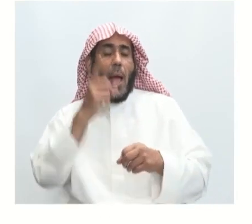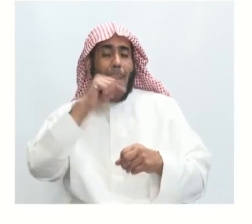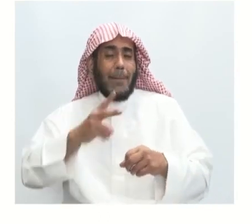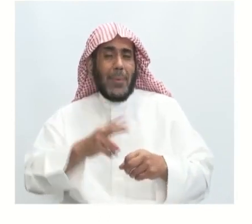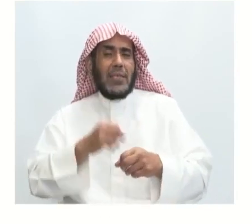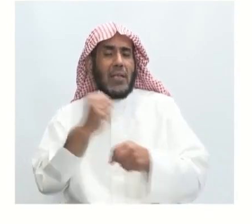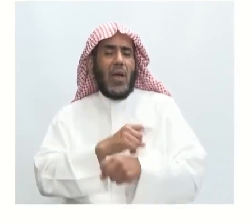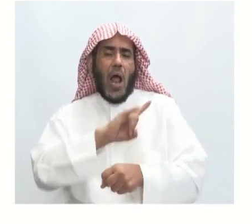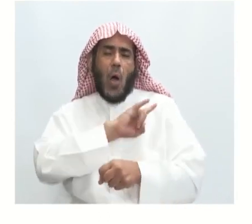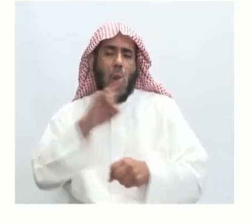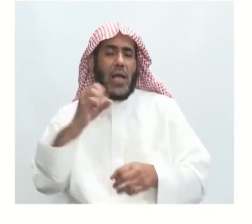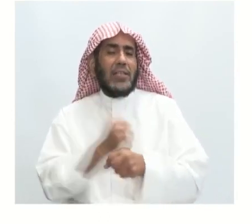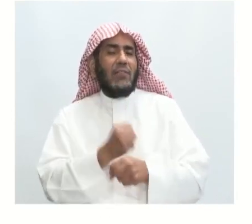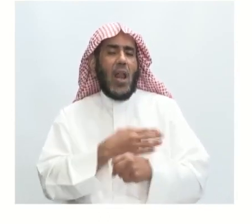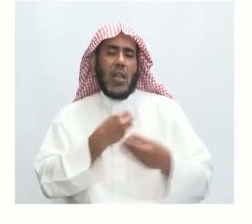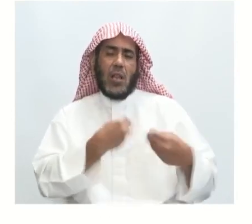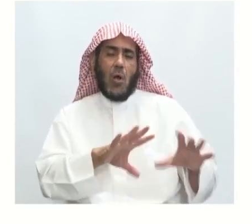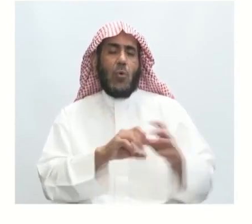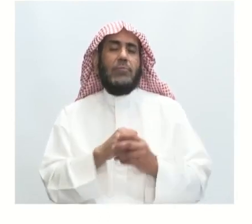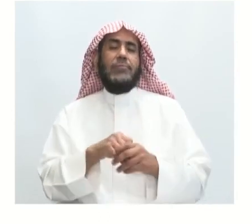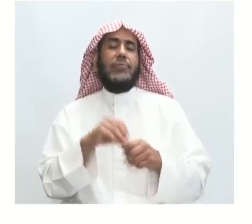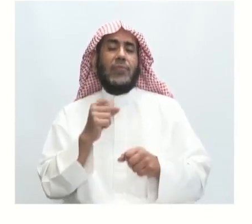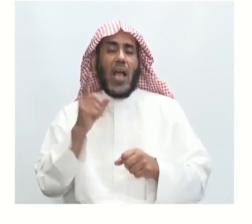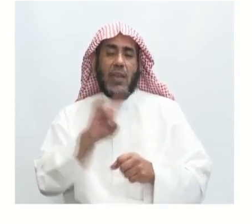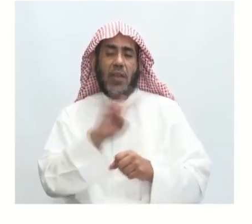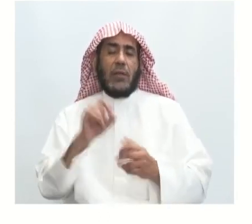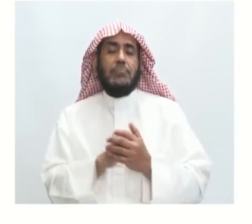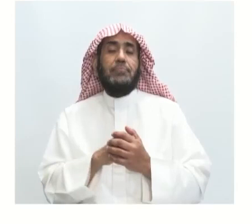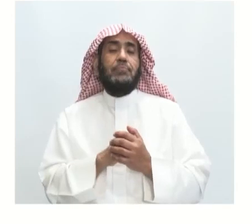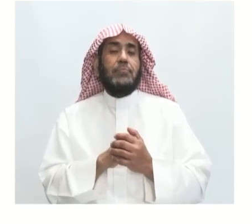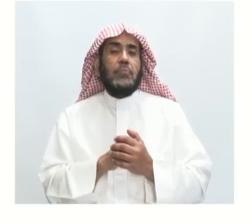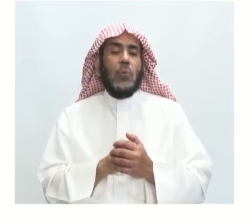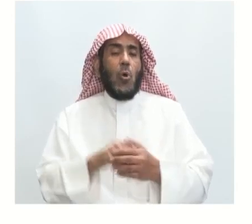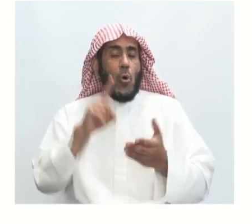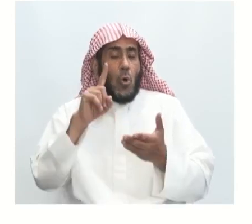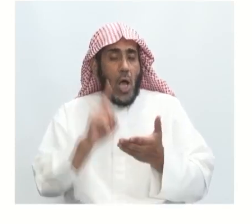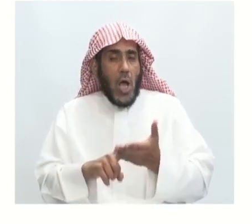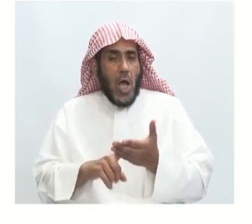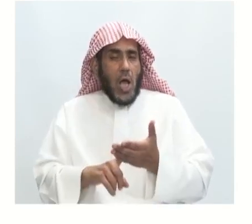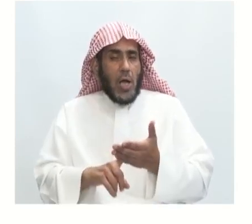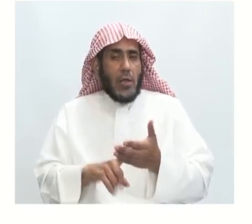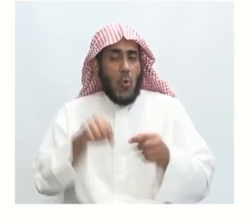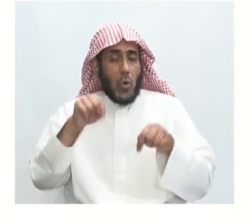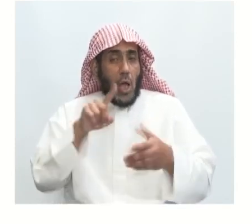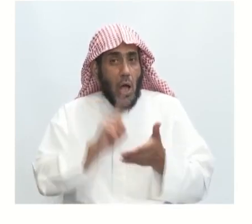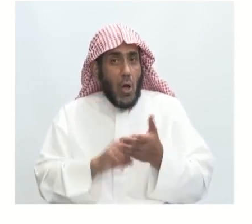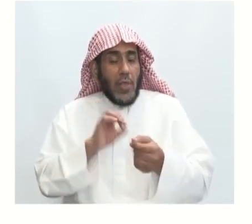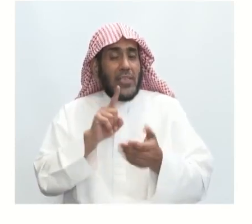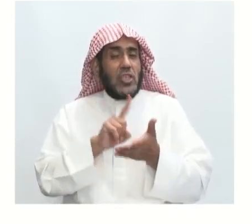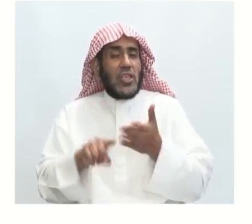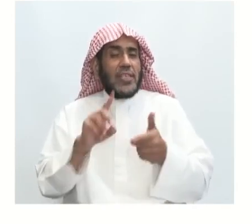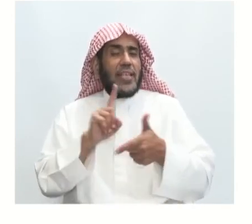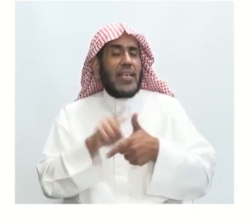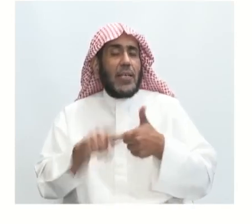او لا تفعل ان تفعل في الامر او لا تفعل في النهي وتحقق هذا وتحقق هذين الشرطين